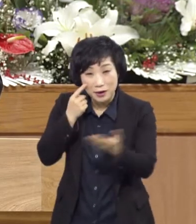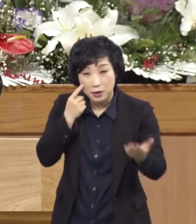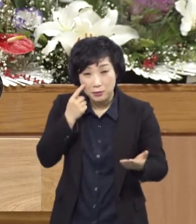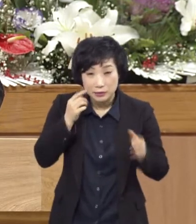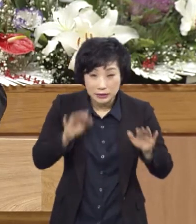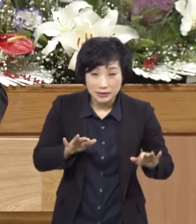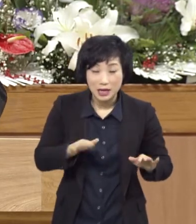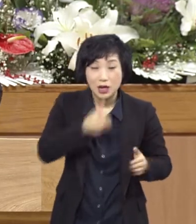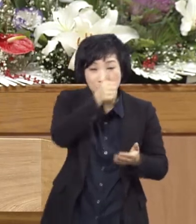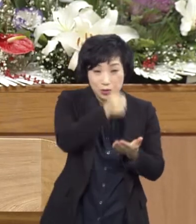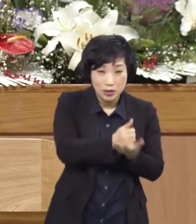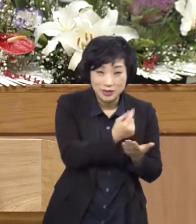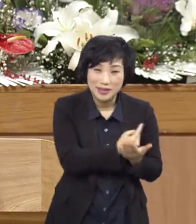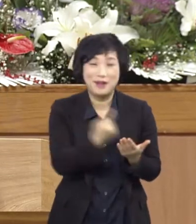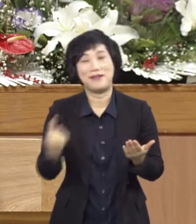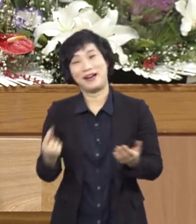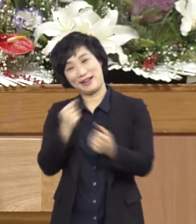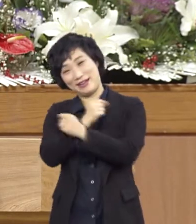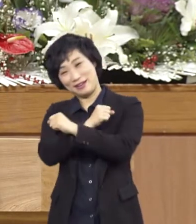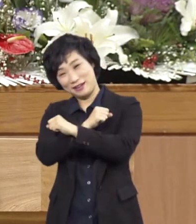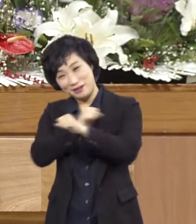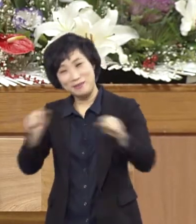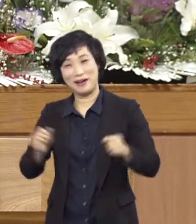죄에서 해방,